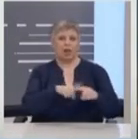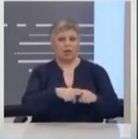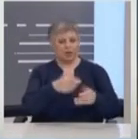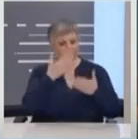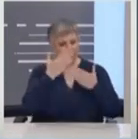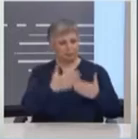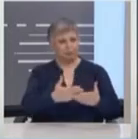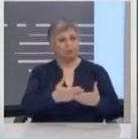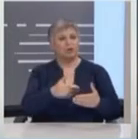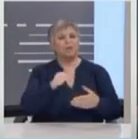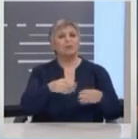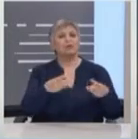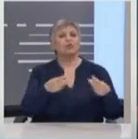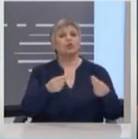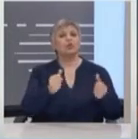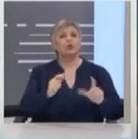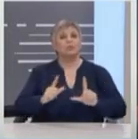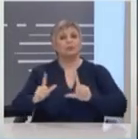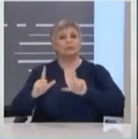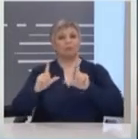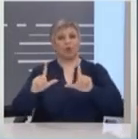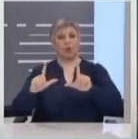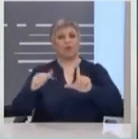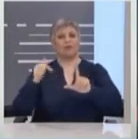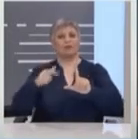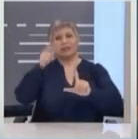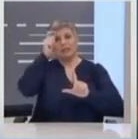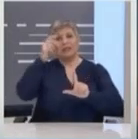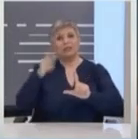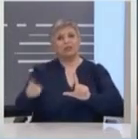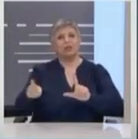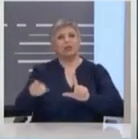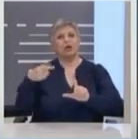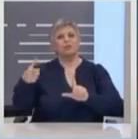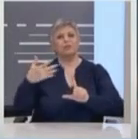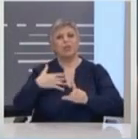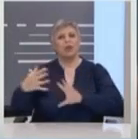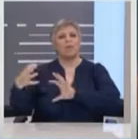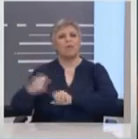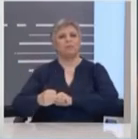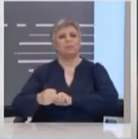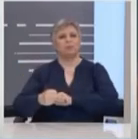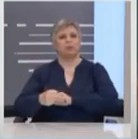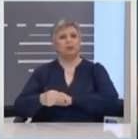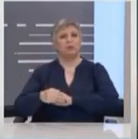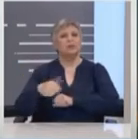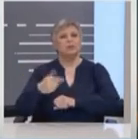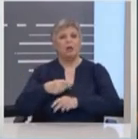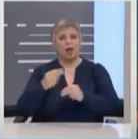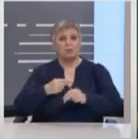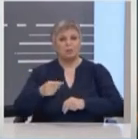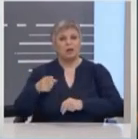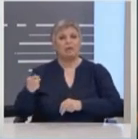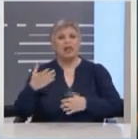πλήρως τα επεκτατικά σχέδια της Τουρκίας με την επιμονή της να κρατά τα στρατεύματα